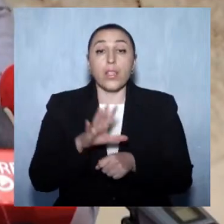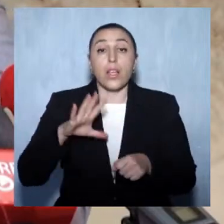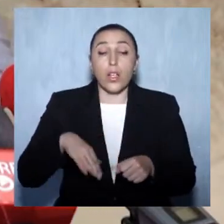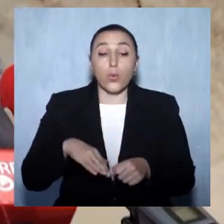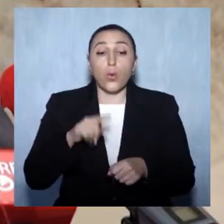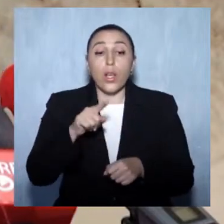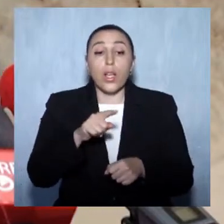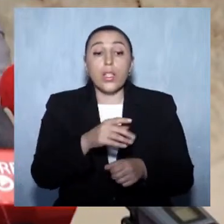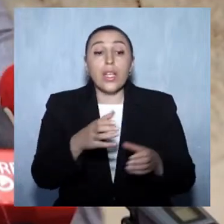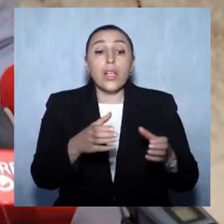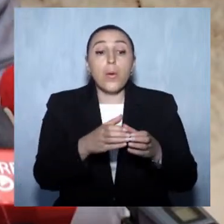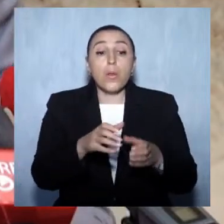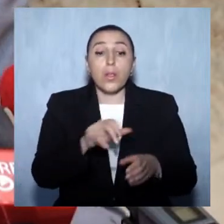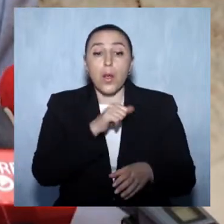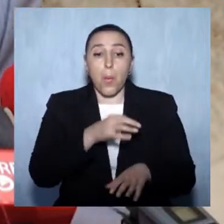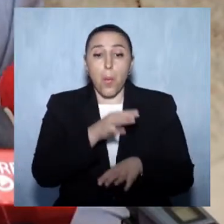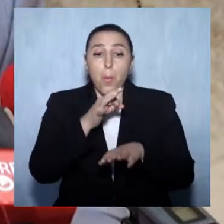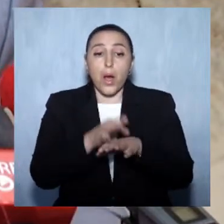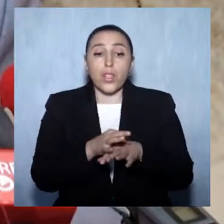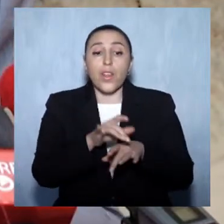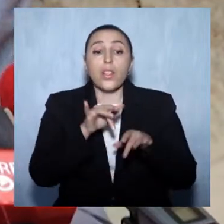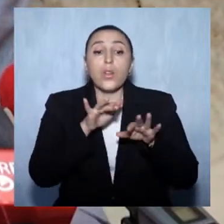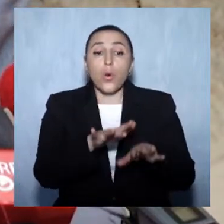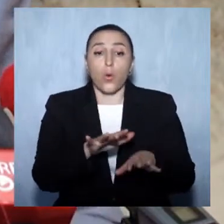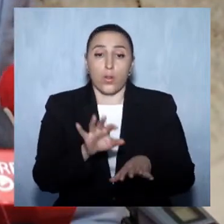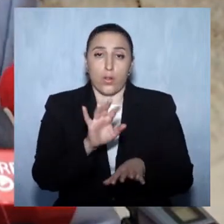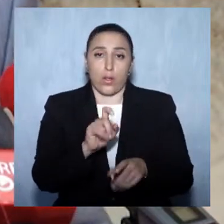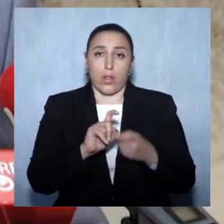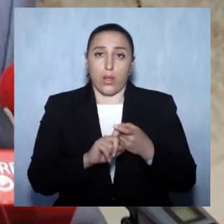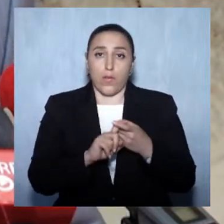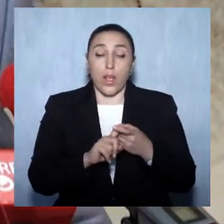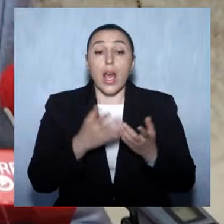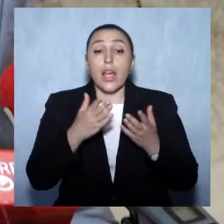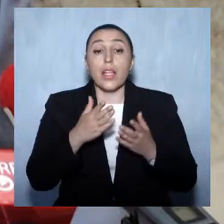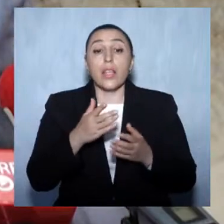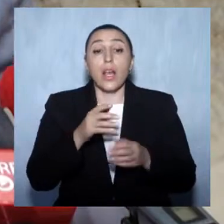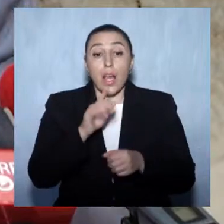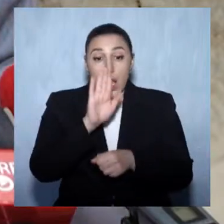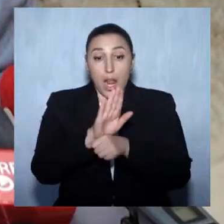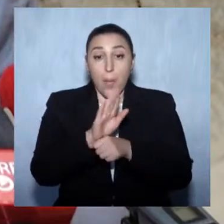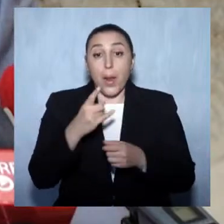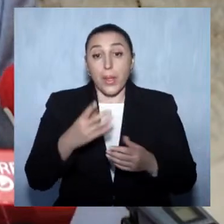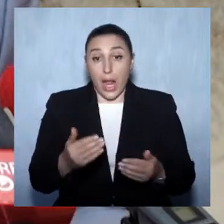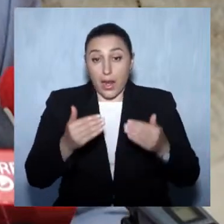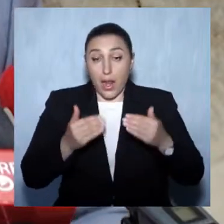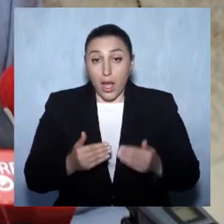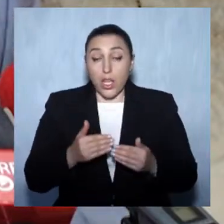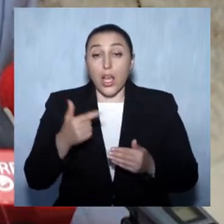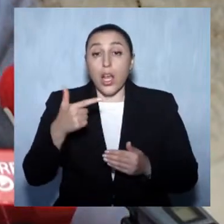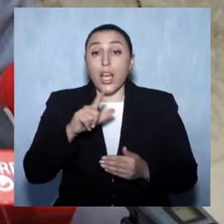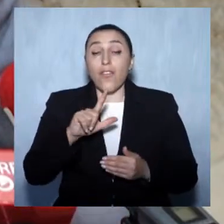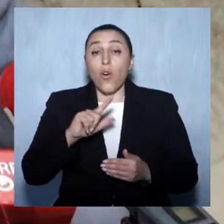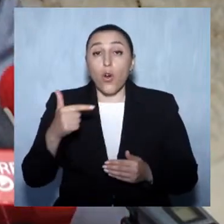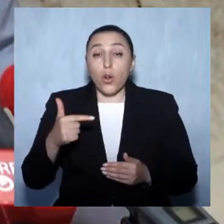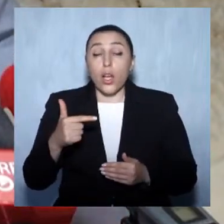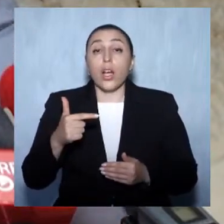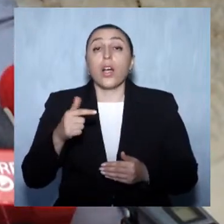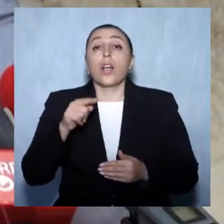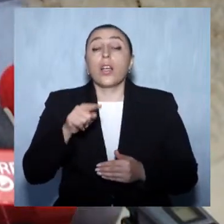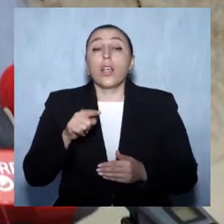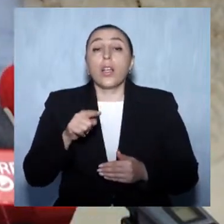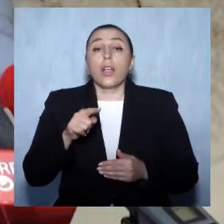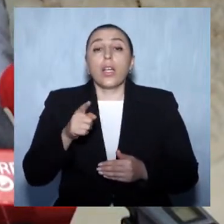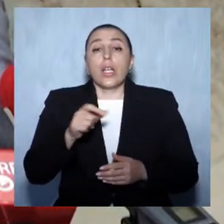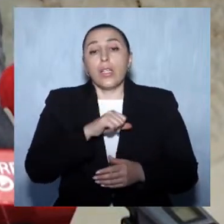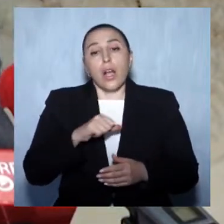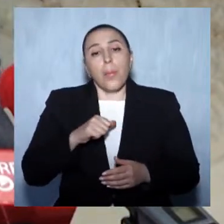է պատասխանատու այդ մարդկոցի կատարվելի գործողությունների մասով։ Եթե անգամ նահանջ հրամանն է, Գևորգ Գևորգյանը անձամբ չէ, որ պիտի